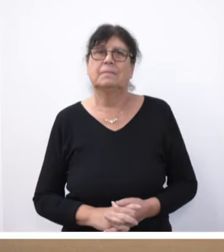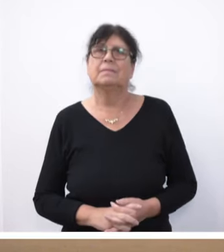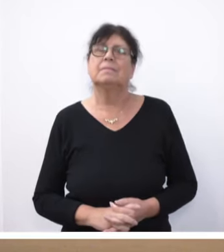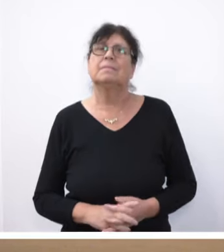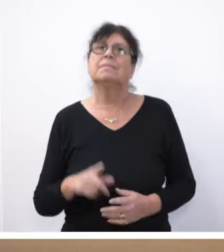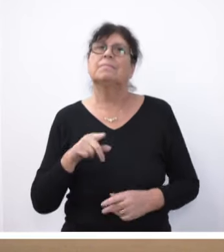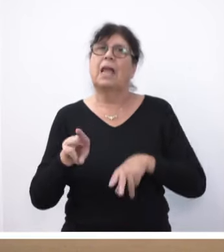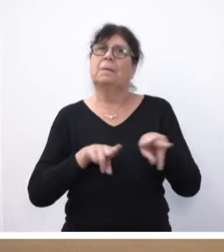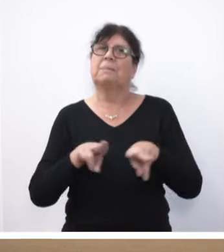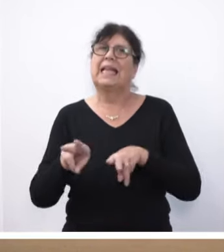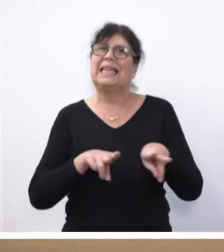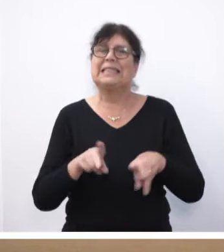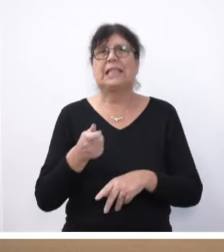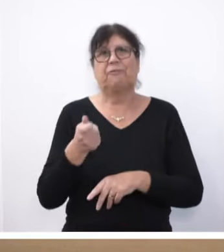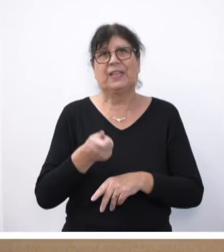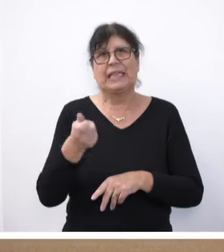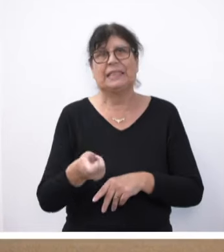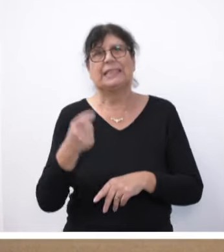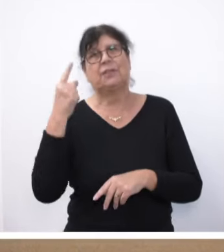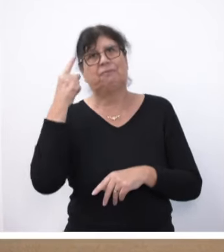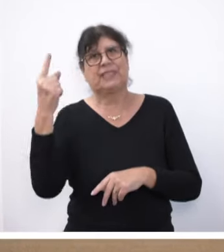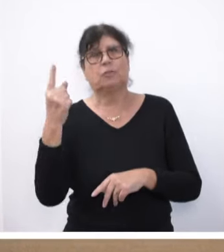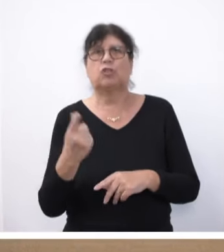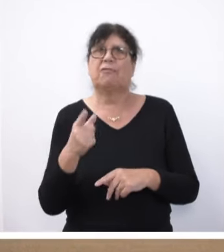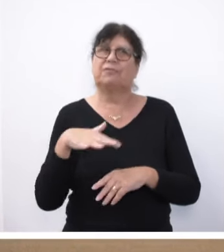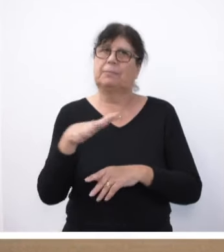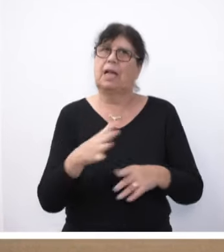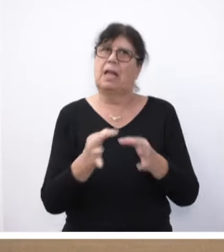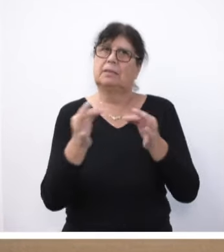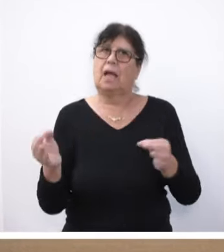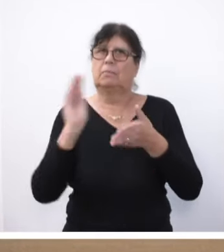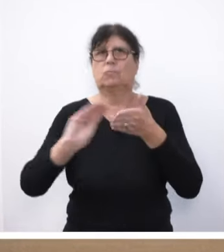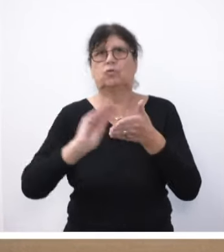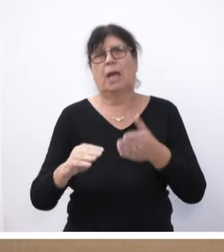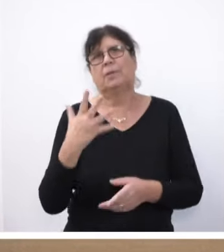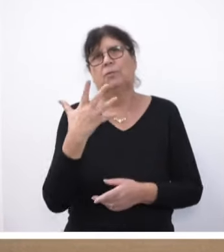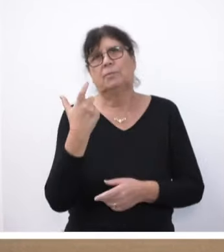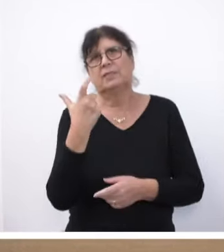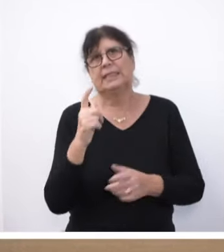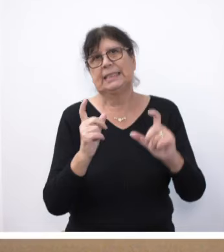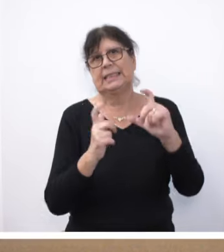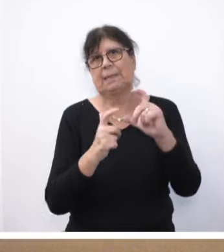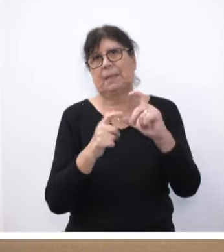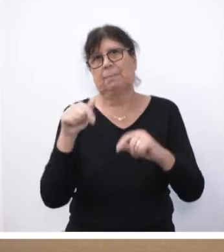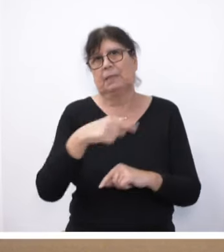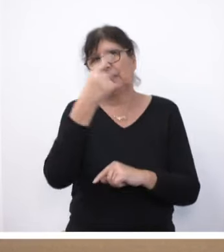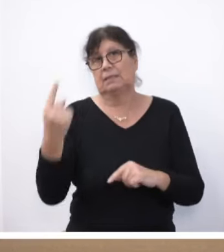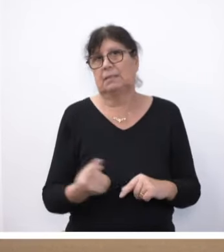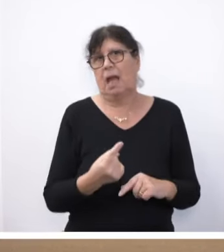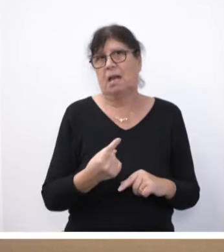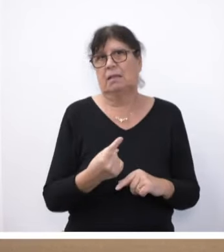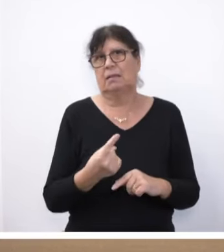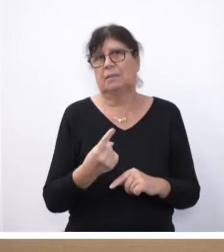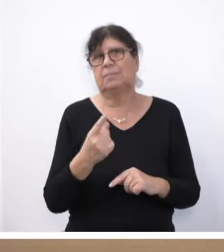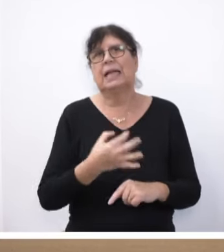Der Minister der Finanzen und für Wissenschaft hat dem Landtag mit Schreiben vom 25. September dieses Jahres